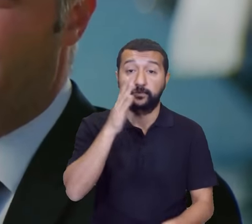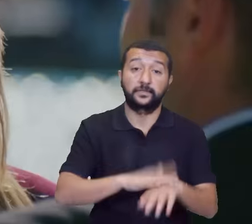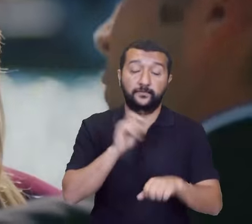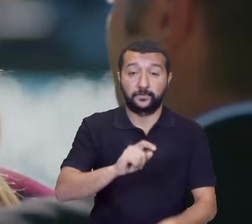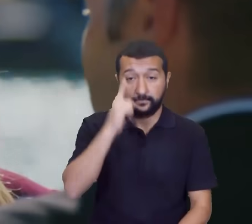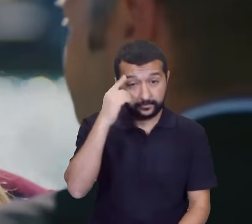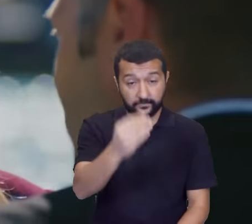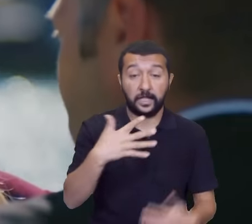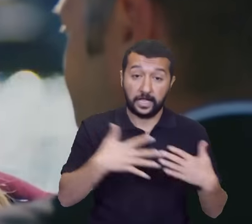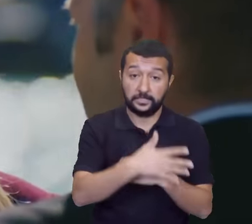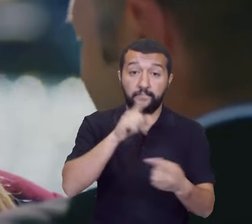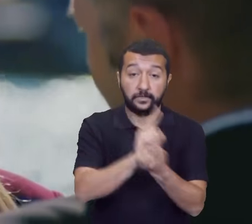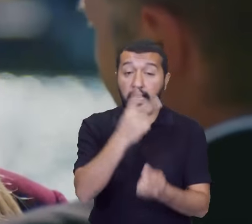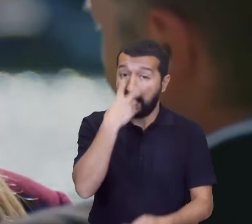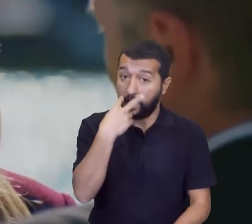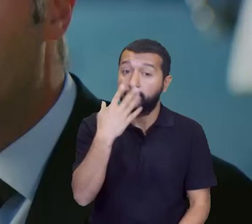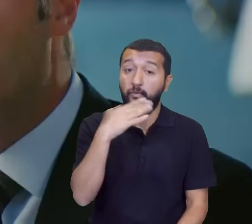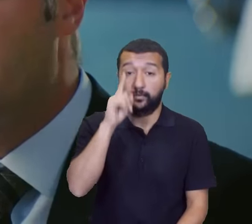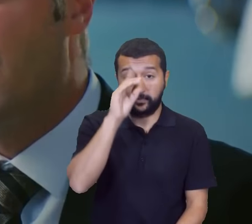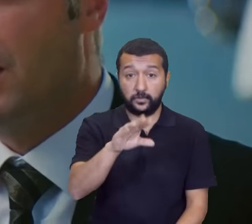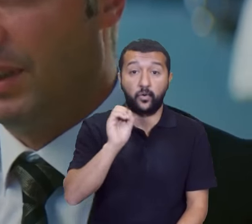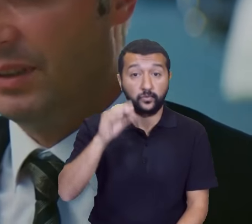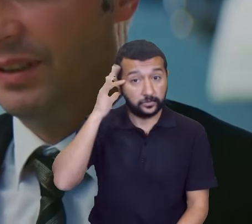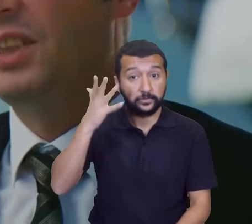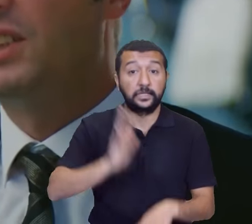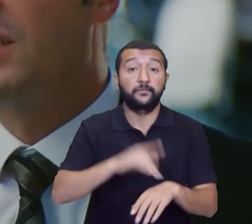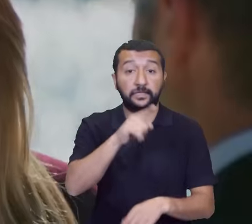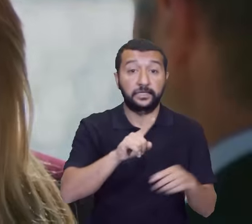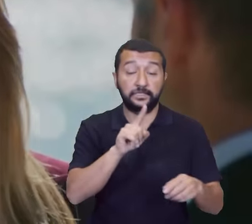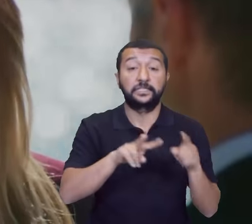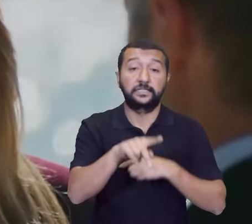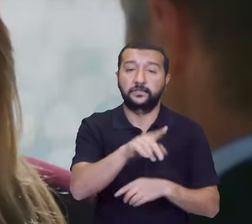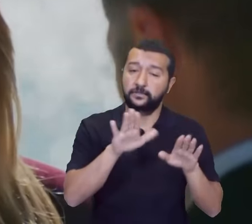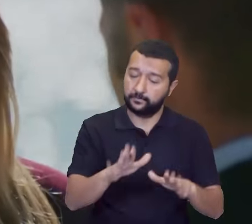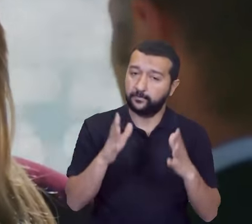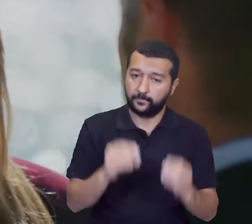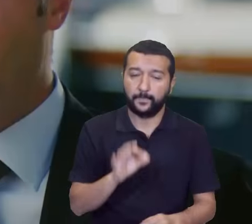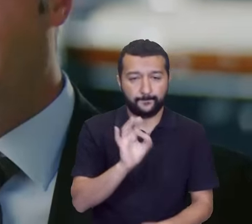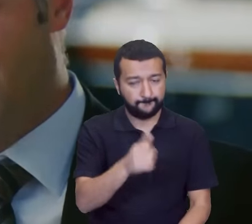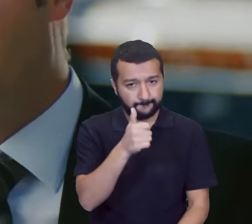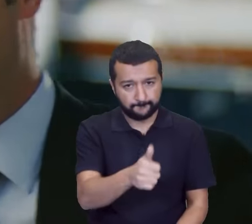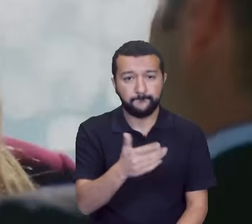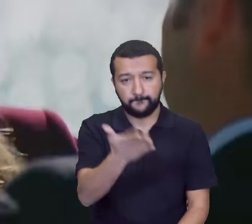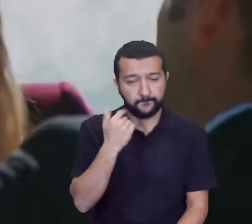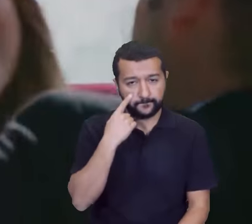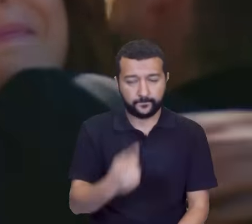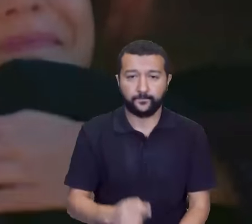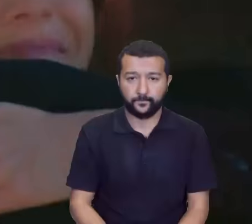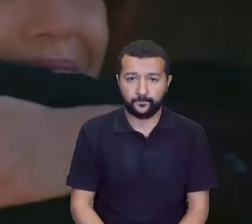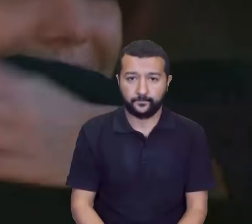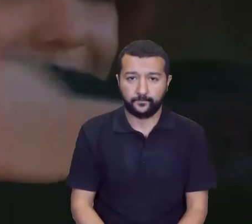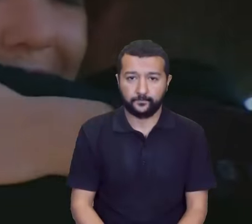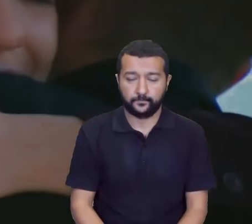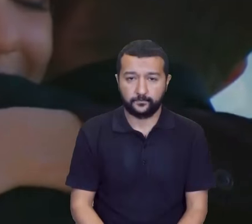sürprizim de var. Akşam öyle karşımda ağlamak, sızlamak yok. Hocanın tepesine attırma. Hıtır yeşil. Tamam. Ha şöyle. Gel bakayım.